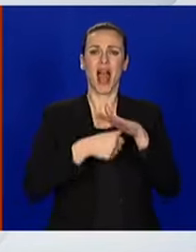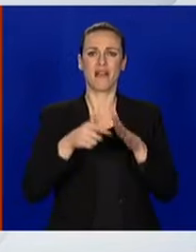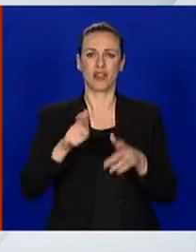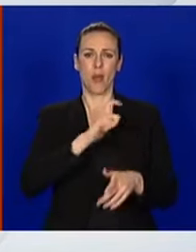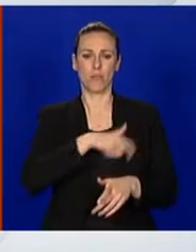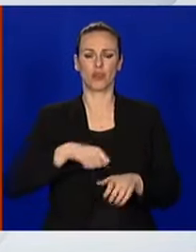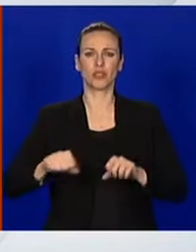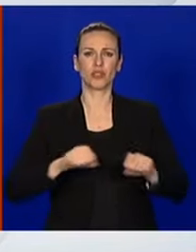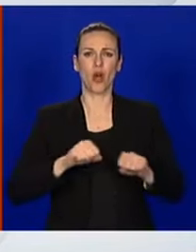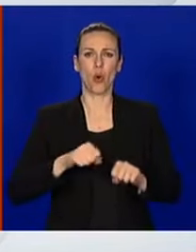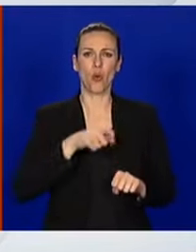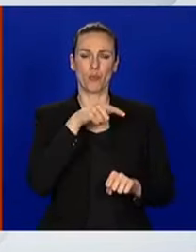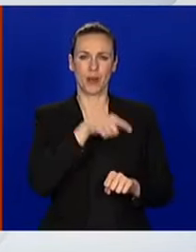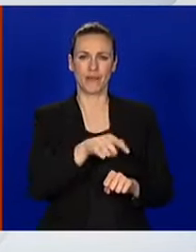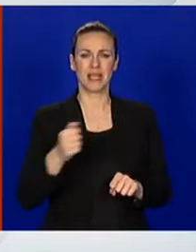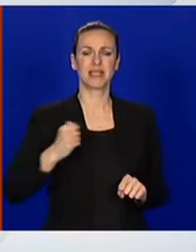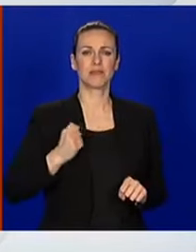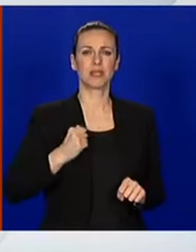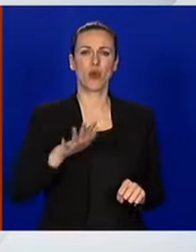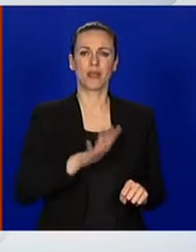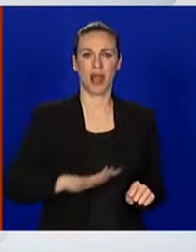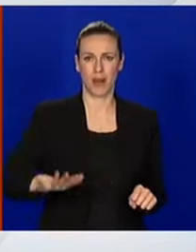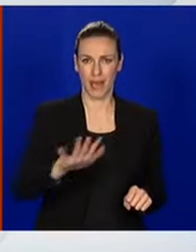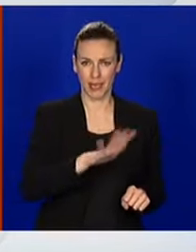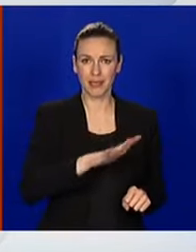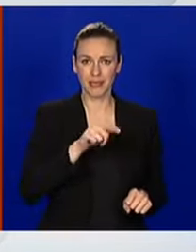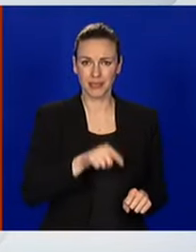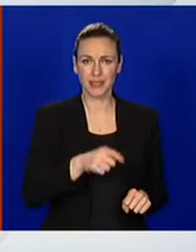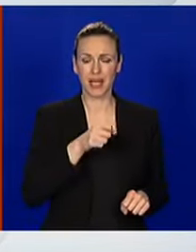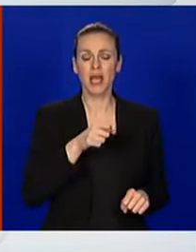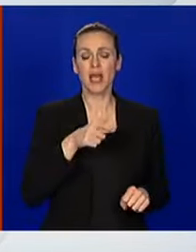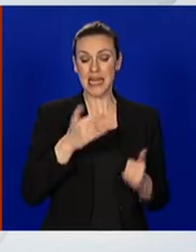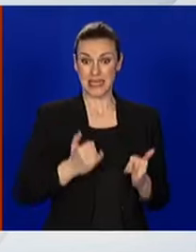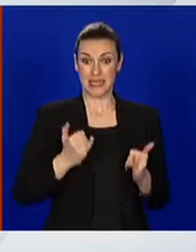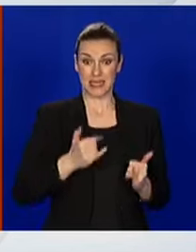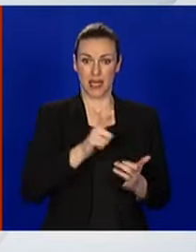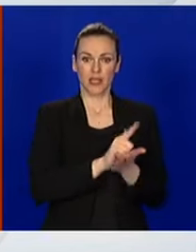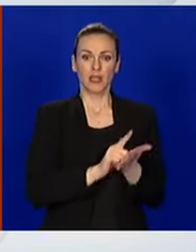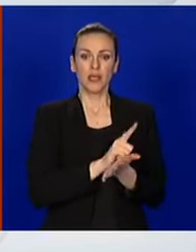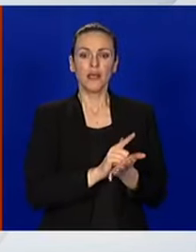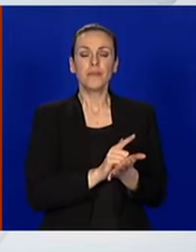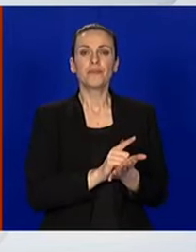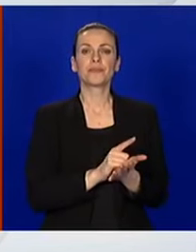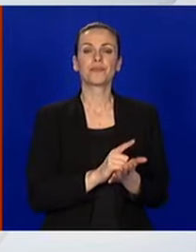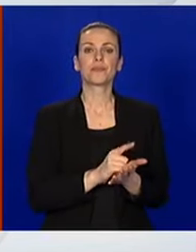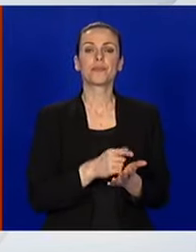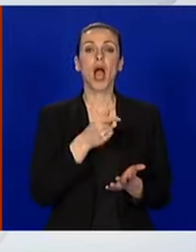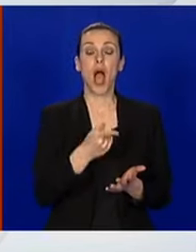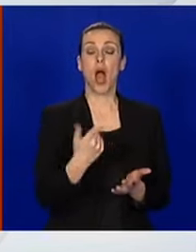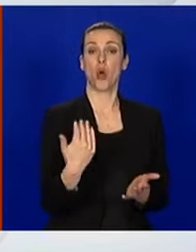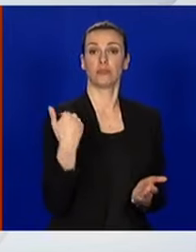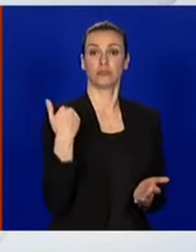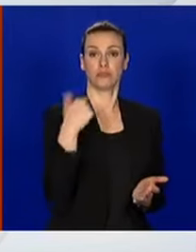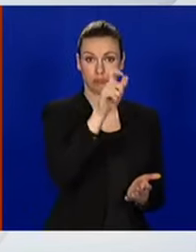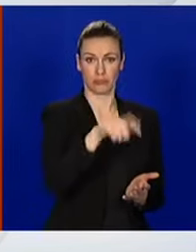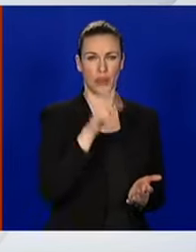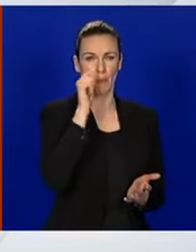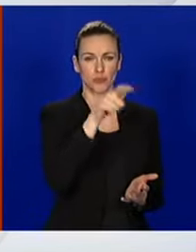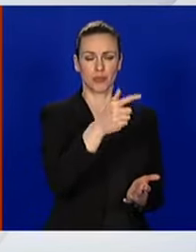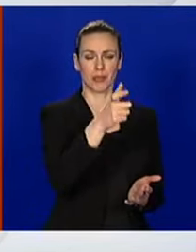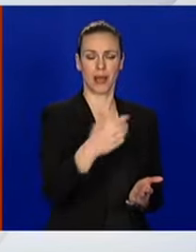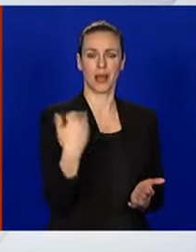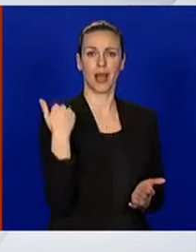policijske uprave Splitsko-dalmatinske u ovom trenutku i on mi je kazao da nakon